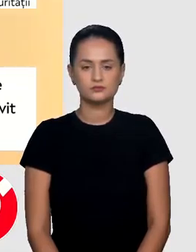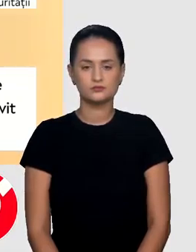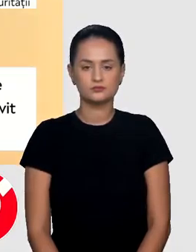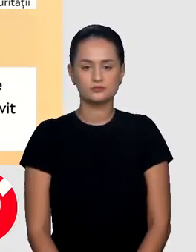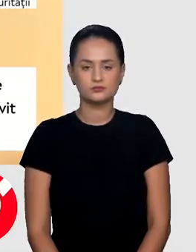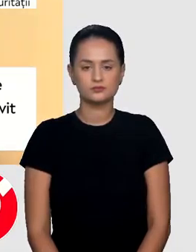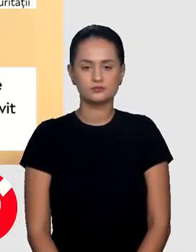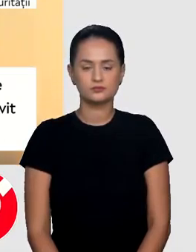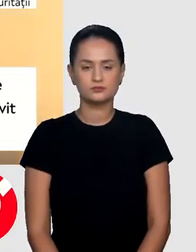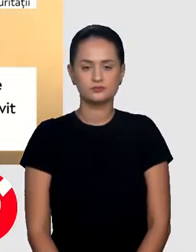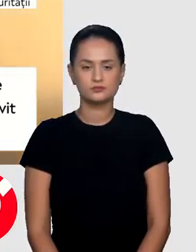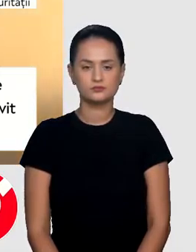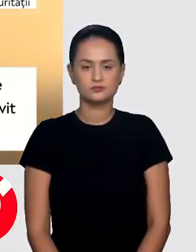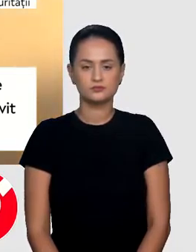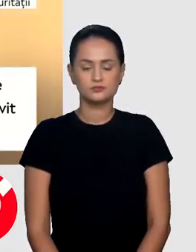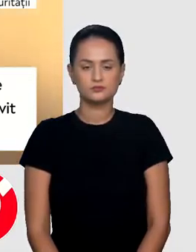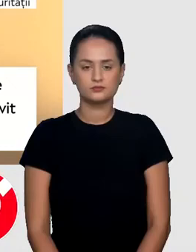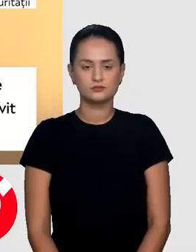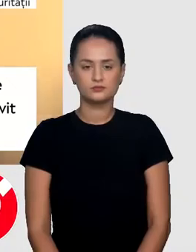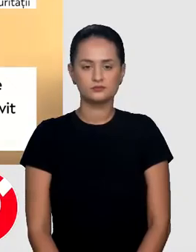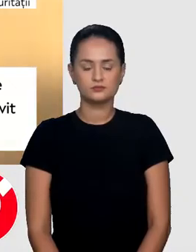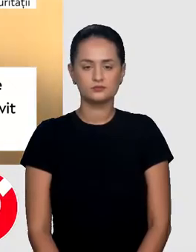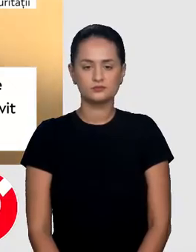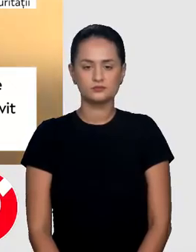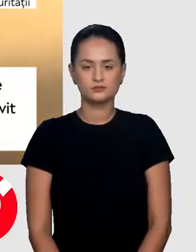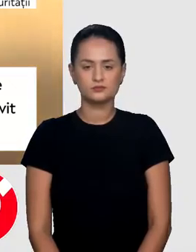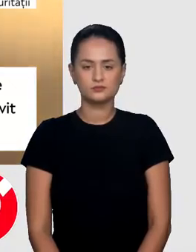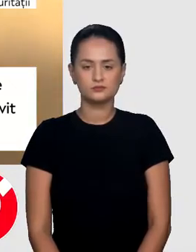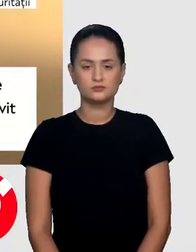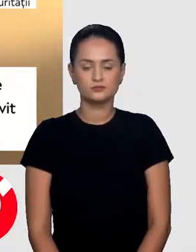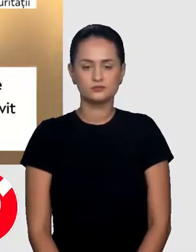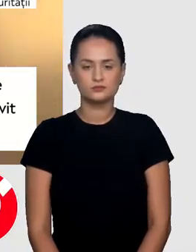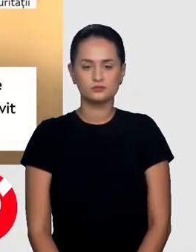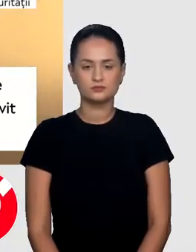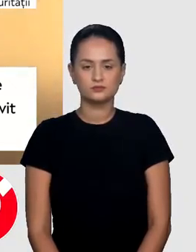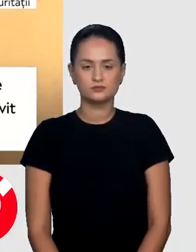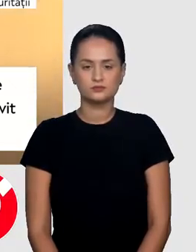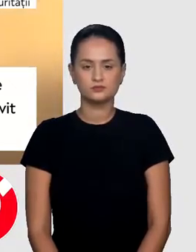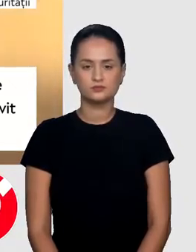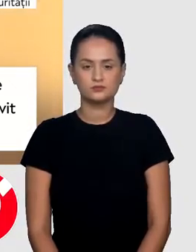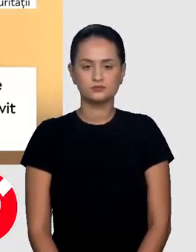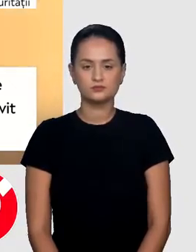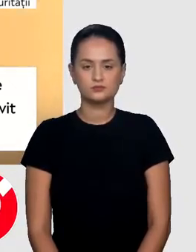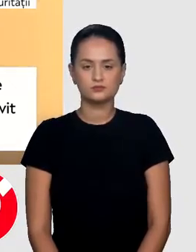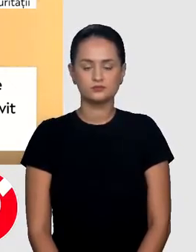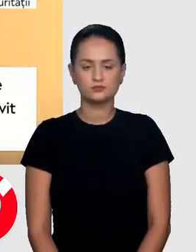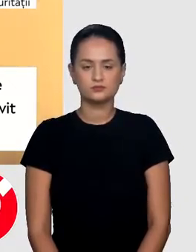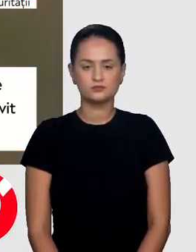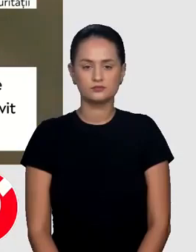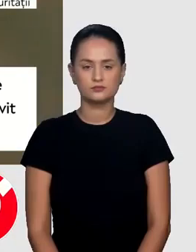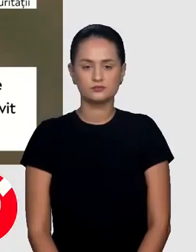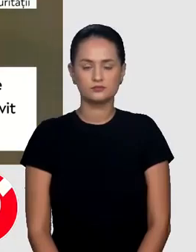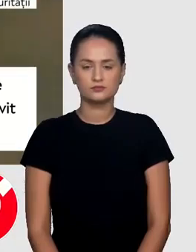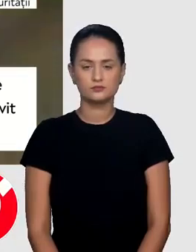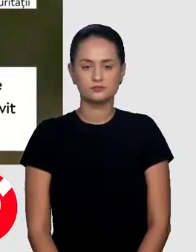rușii și-au concentrat activitatea în ultima perioadă, se încearcă de ceva vreme înconjurarea orașului cu sprijinul aviației,